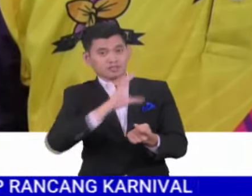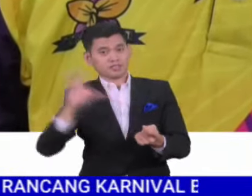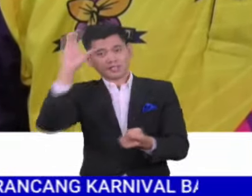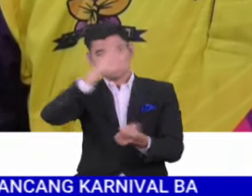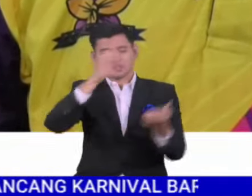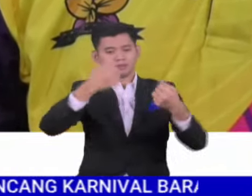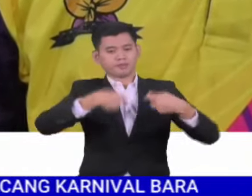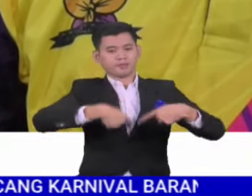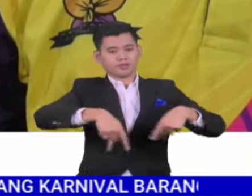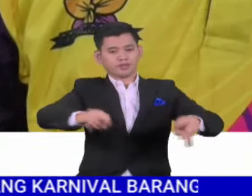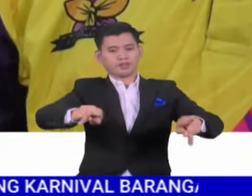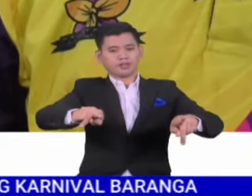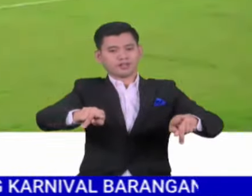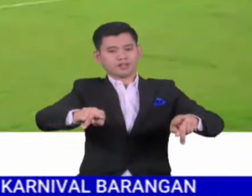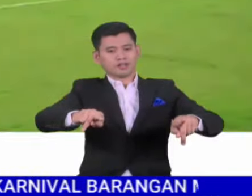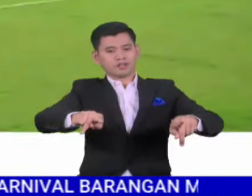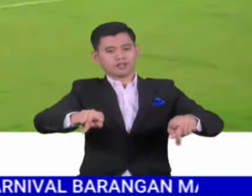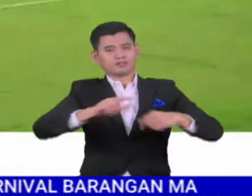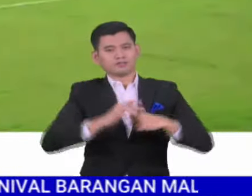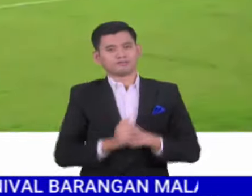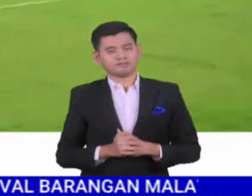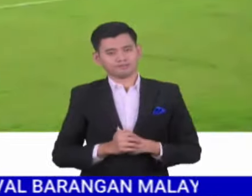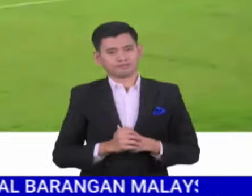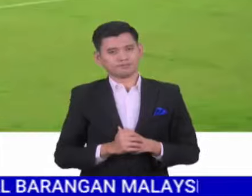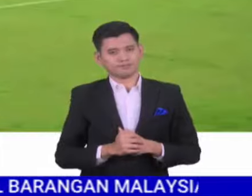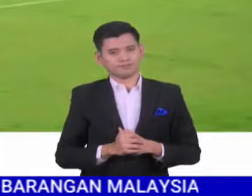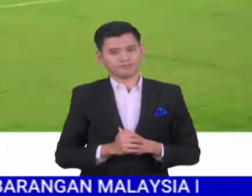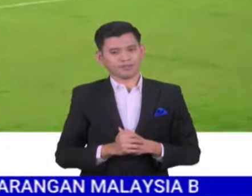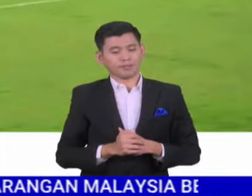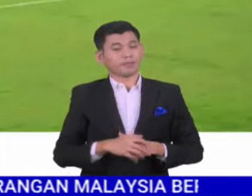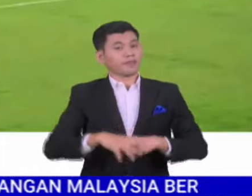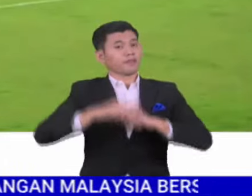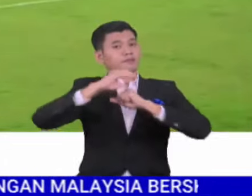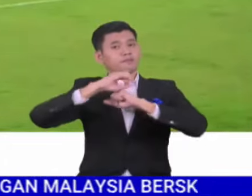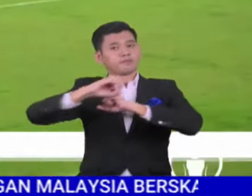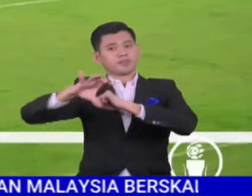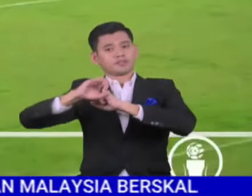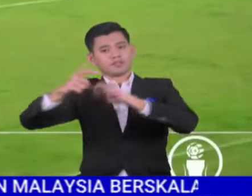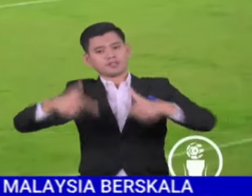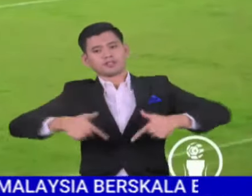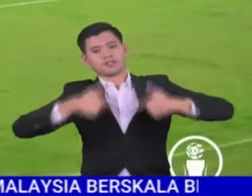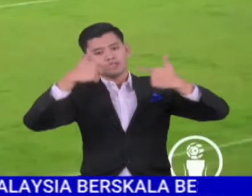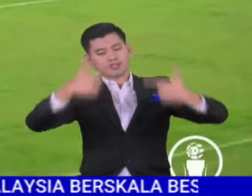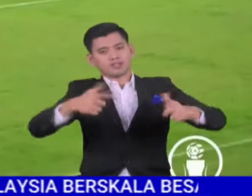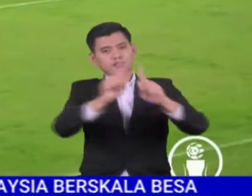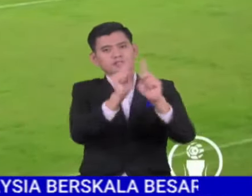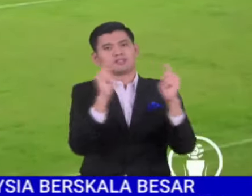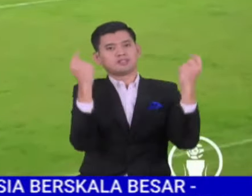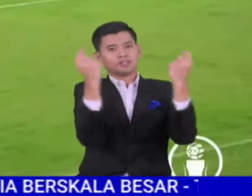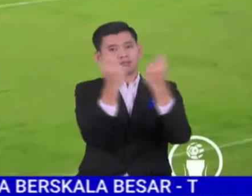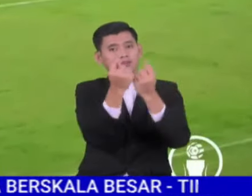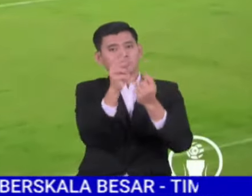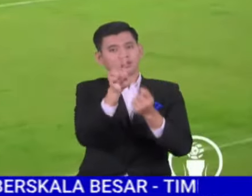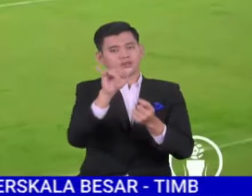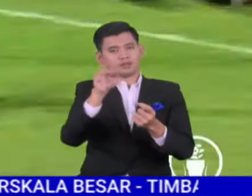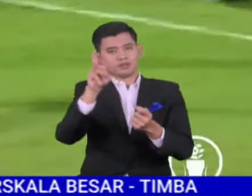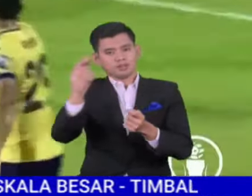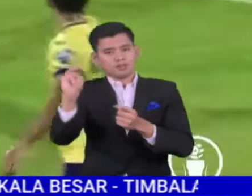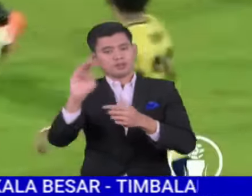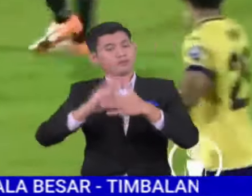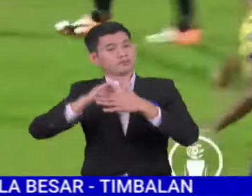mendapatkan pendana. Pada kempen Liga Premier musim ini, skuad UiTM FC menamatkan